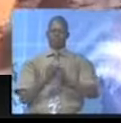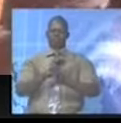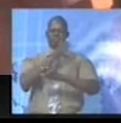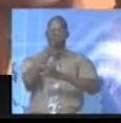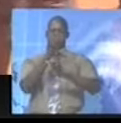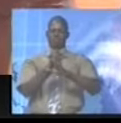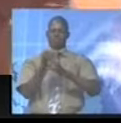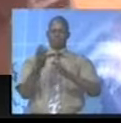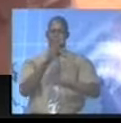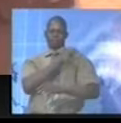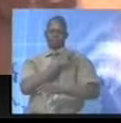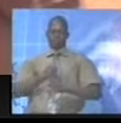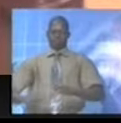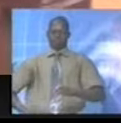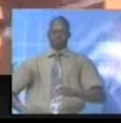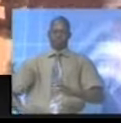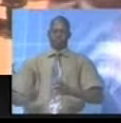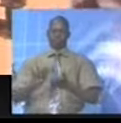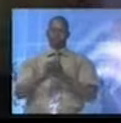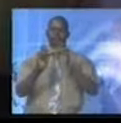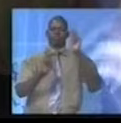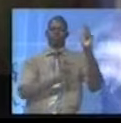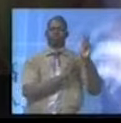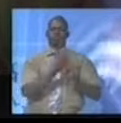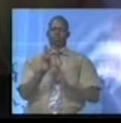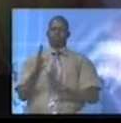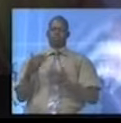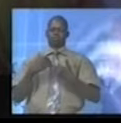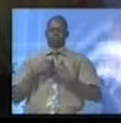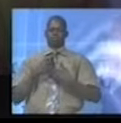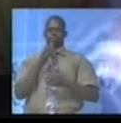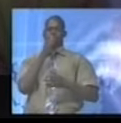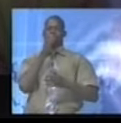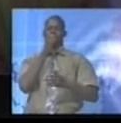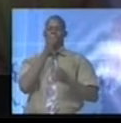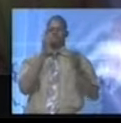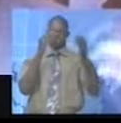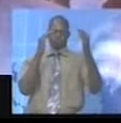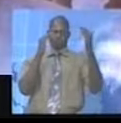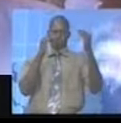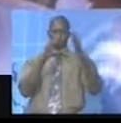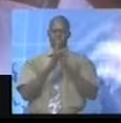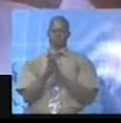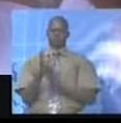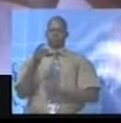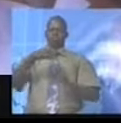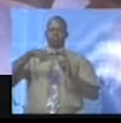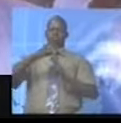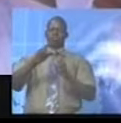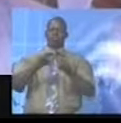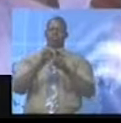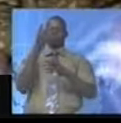l'installation du maire Jean-Baptiste Kabore, cette population caresse le secret espoir de se voir unir autour d'une même